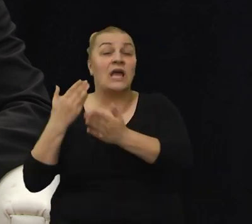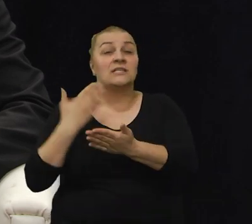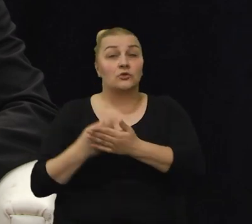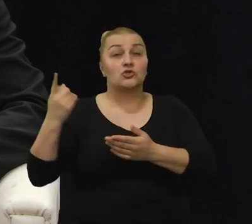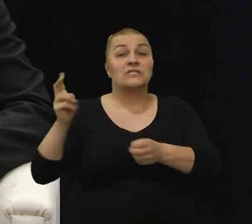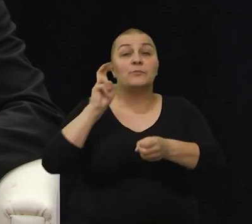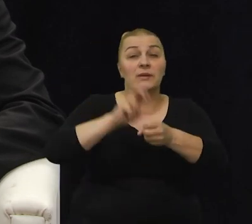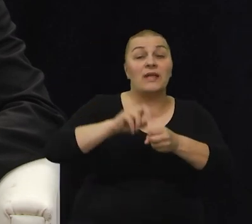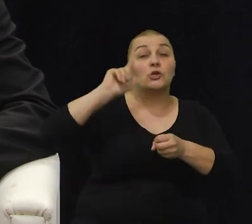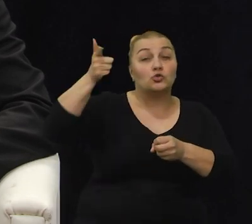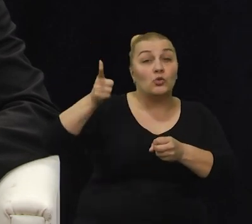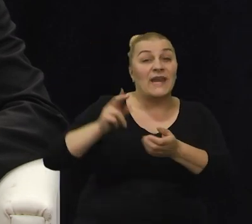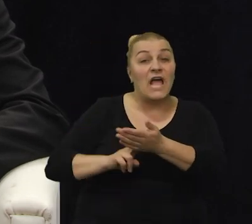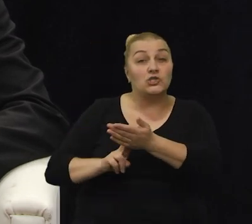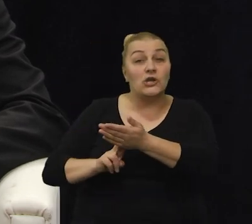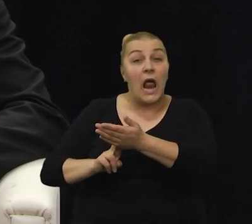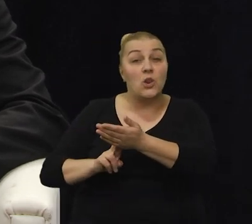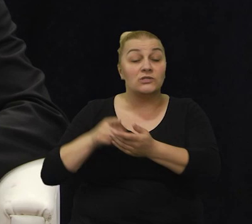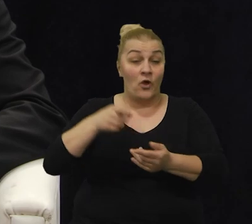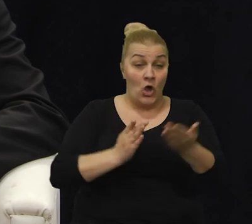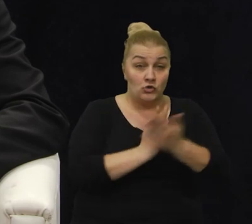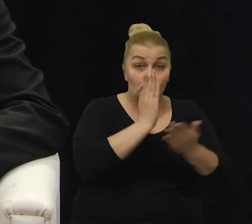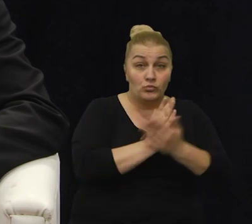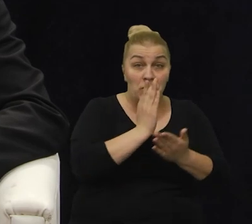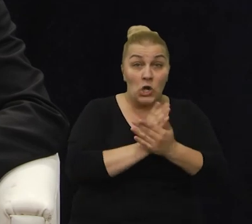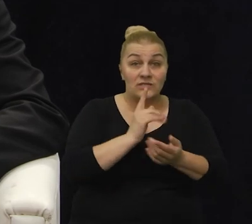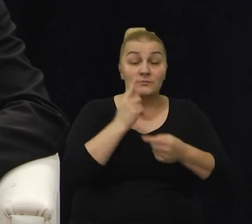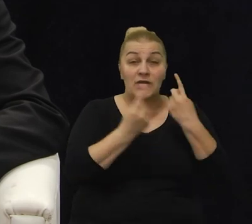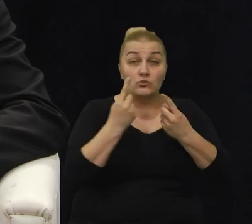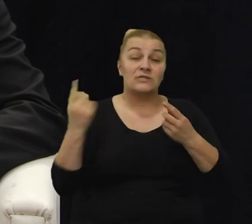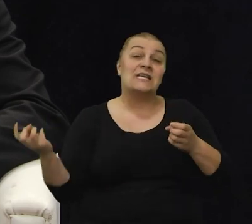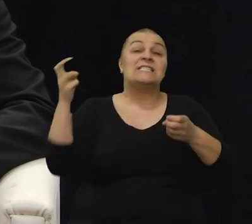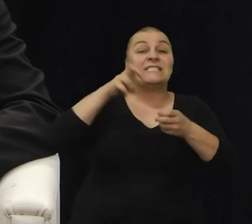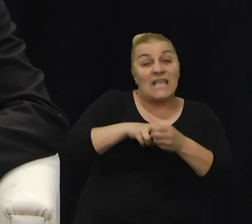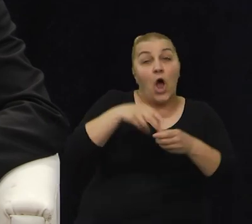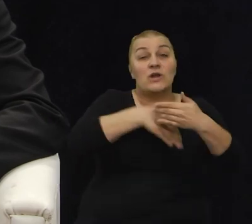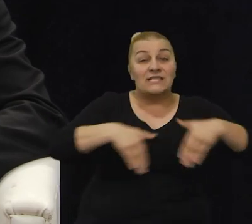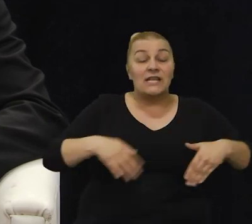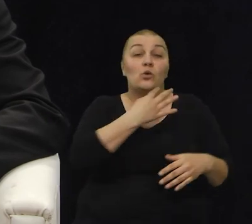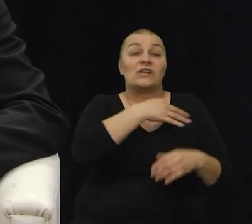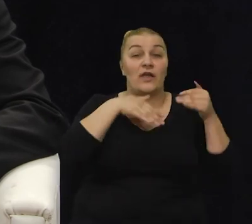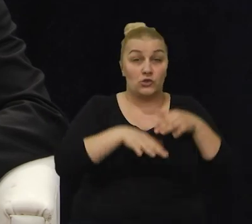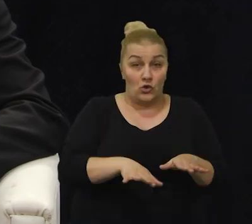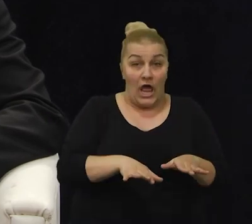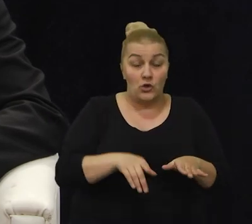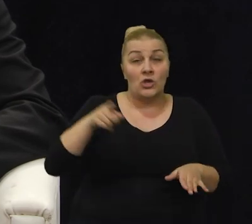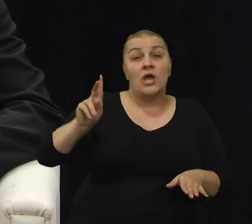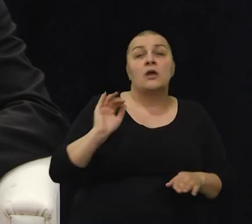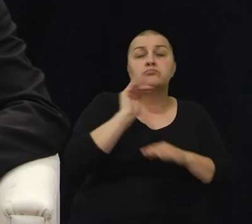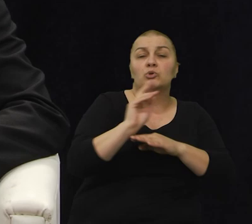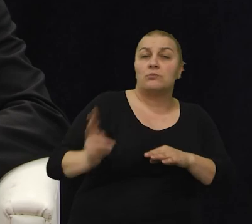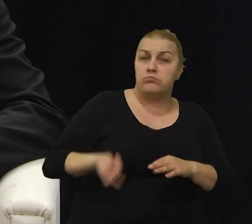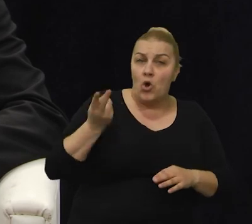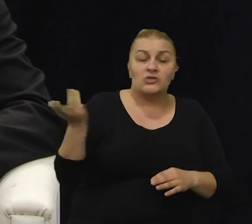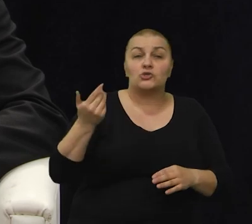kao pripadnik druge nacionalnosti u sudbonosnim trenucima stao na stranu hrvatskog naroda. Budi ponosan što